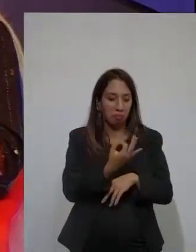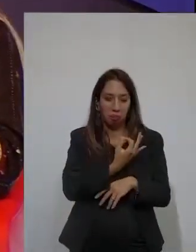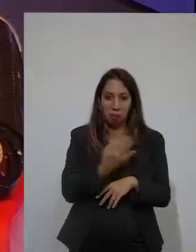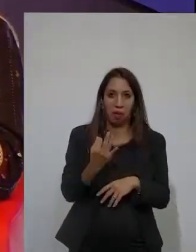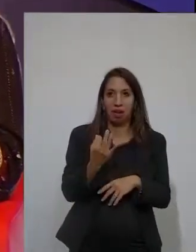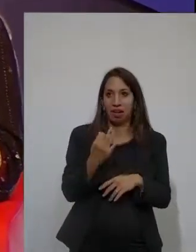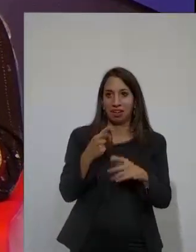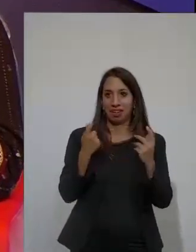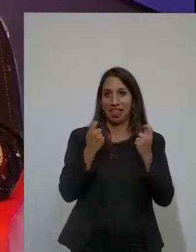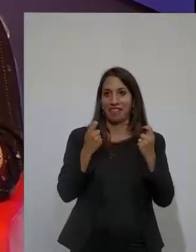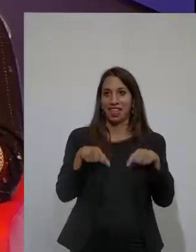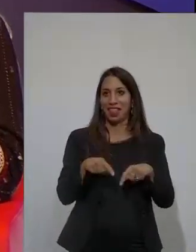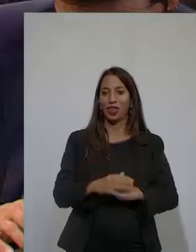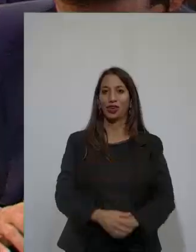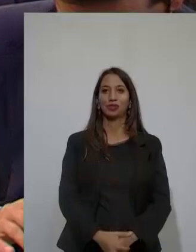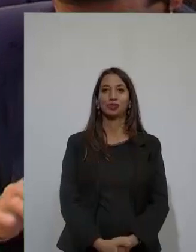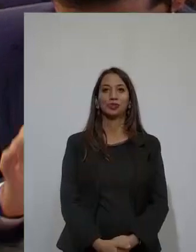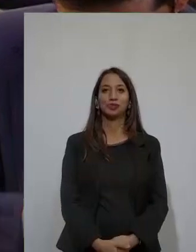evento. E